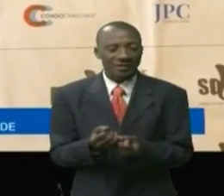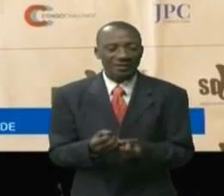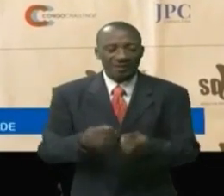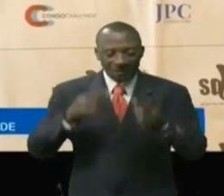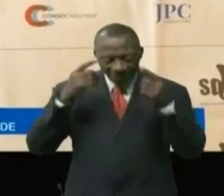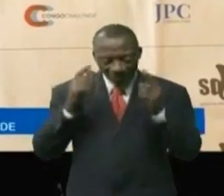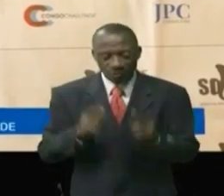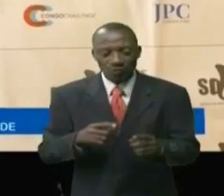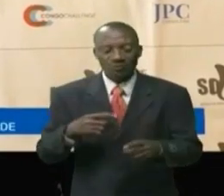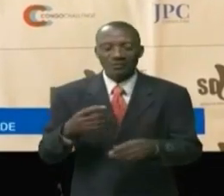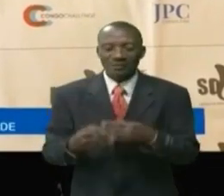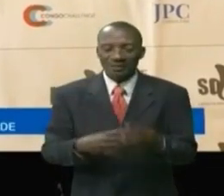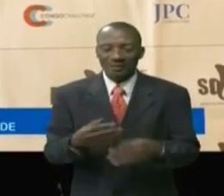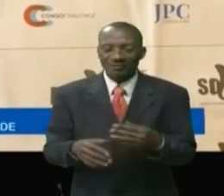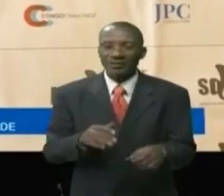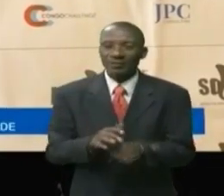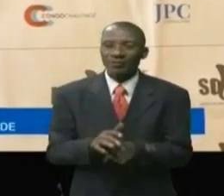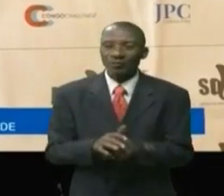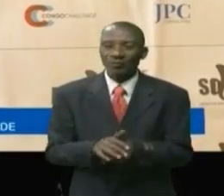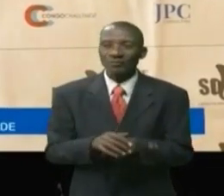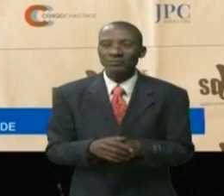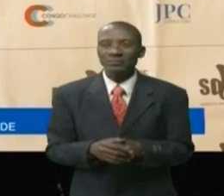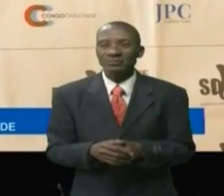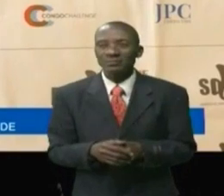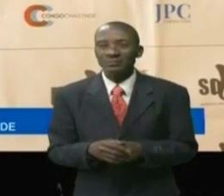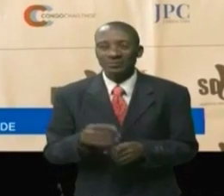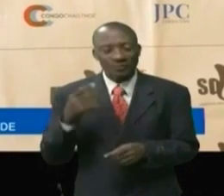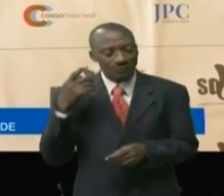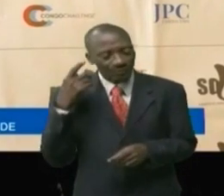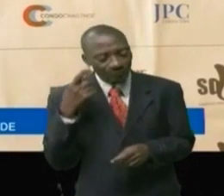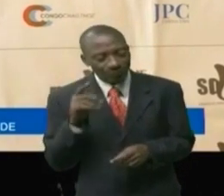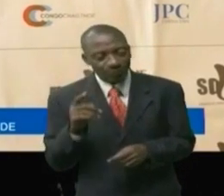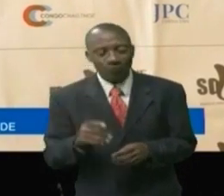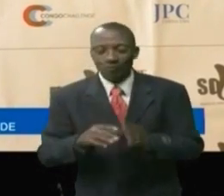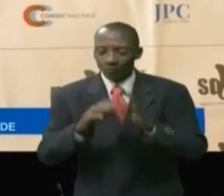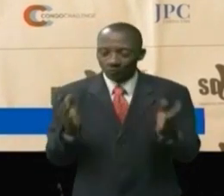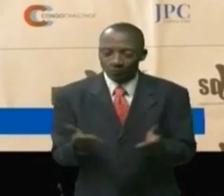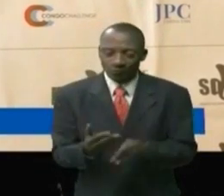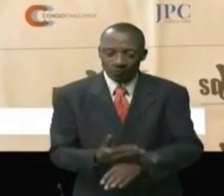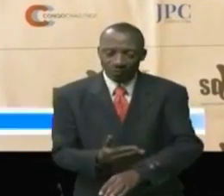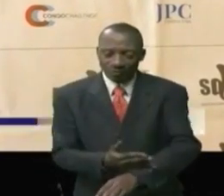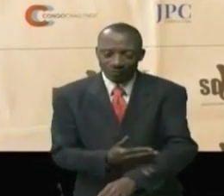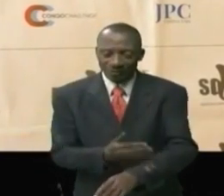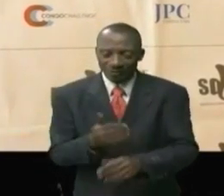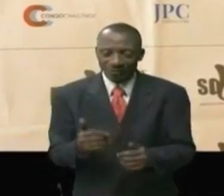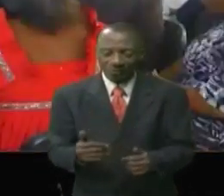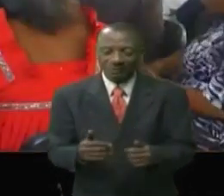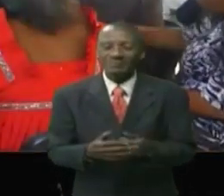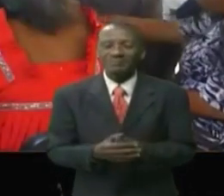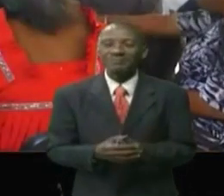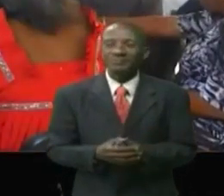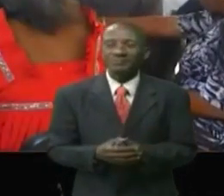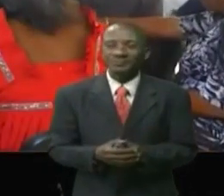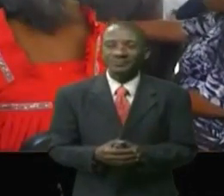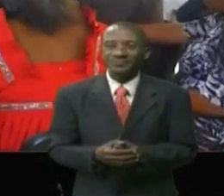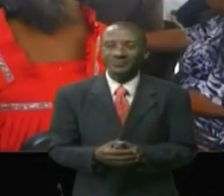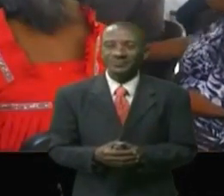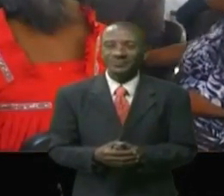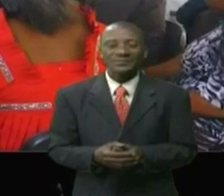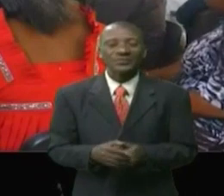seulement au niveau technique mais aussi au niveau de l'écosystème qui les entourent de ces dispensateurs qui leur apportent des